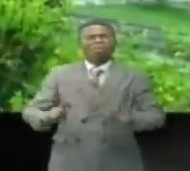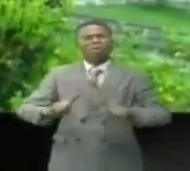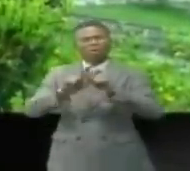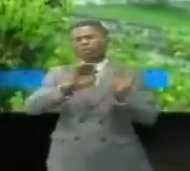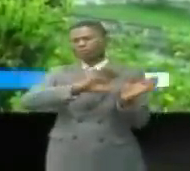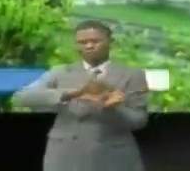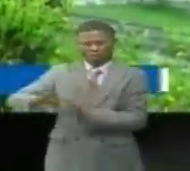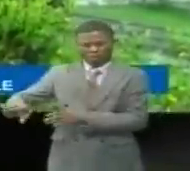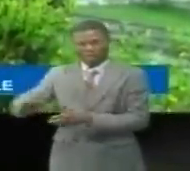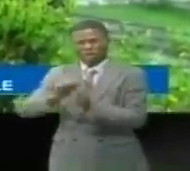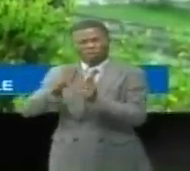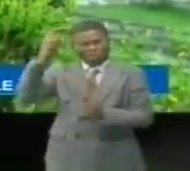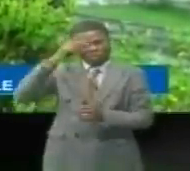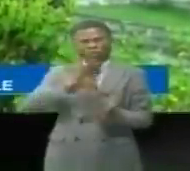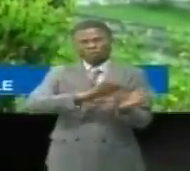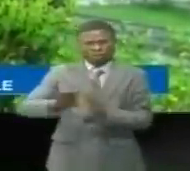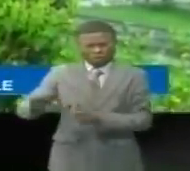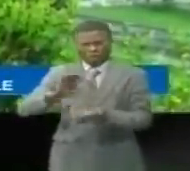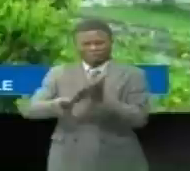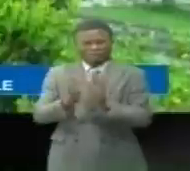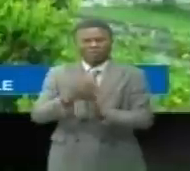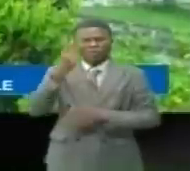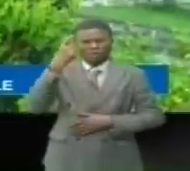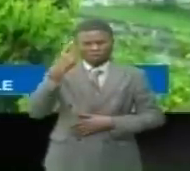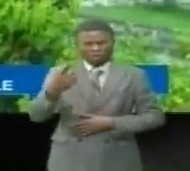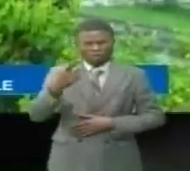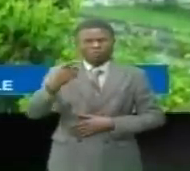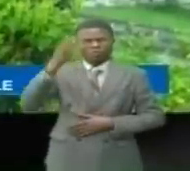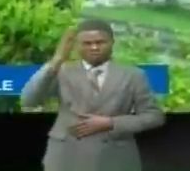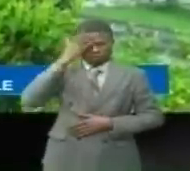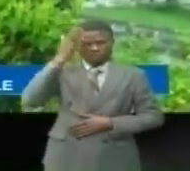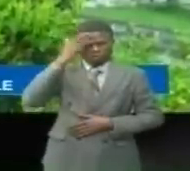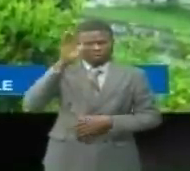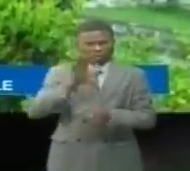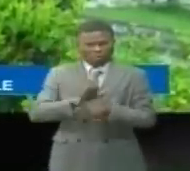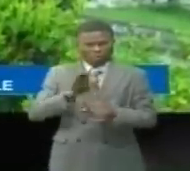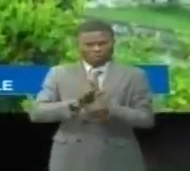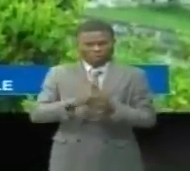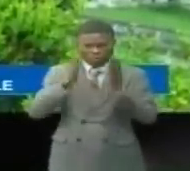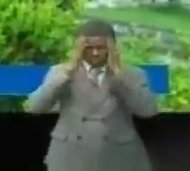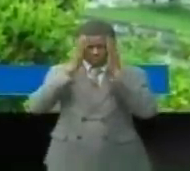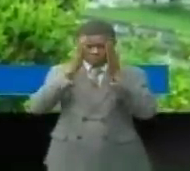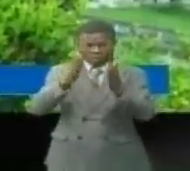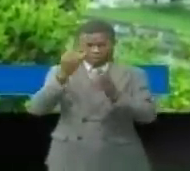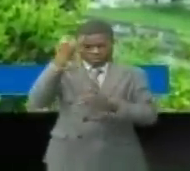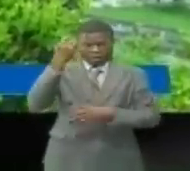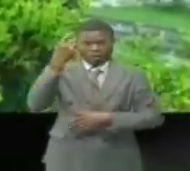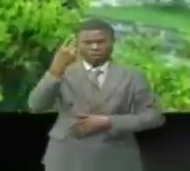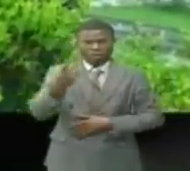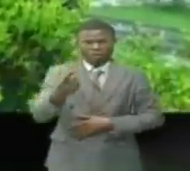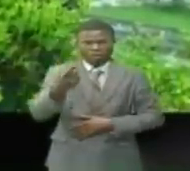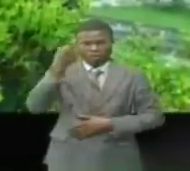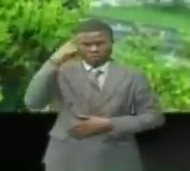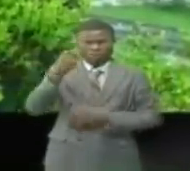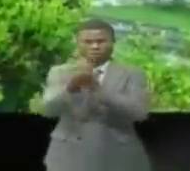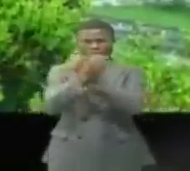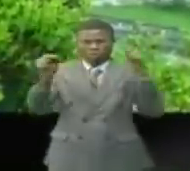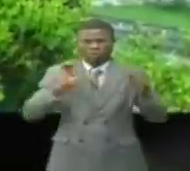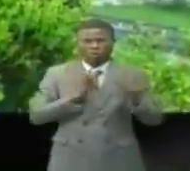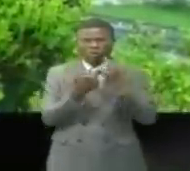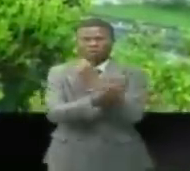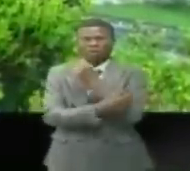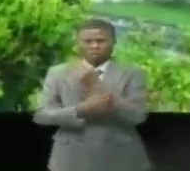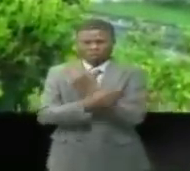et politique. Soyons unis. Prenons conscience en regardant dans la même direction pour sauver